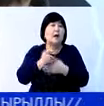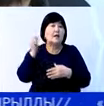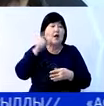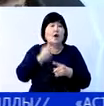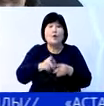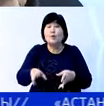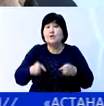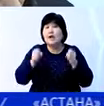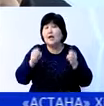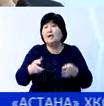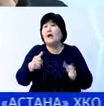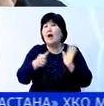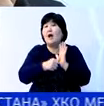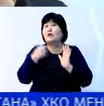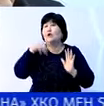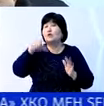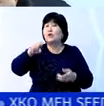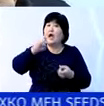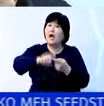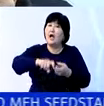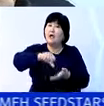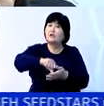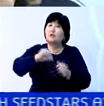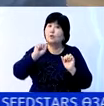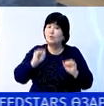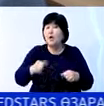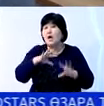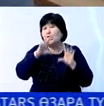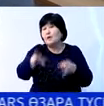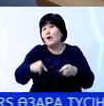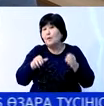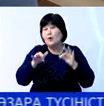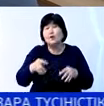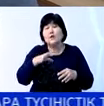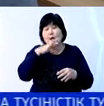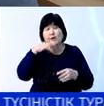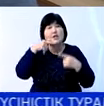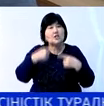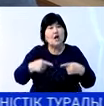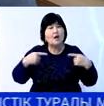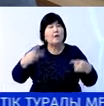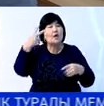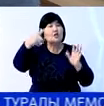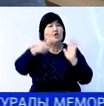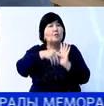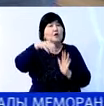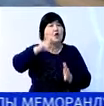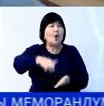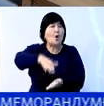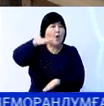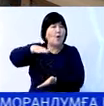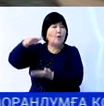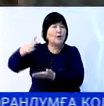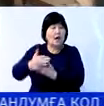осы қылмысқа 6 сотталушының қатысы бар болуы мүмкін. Жалпы бұл қылмыстық іс бірнеше эпизодтан 27 томнан тұрады.